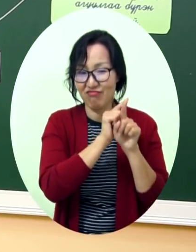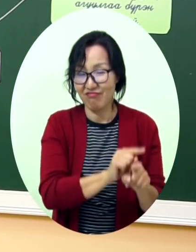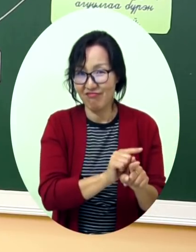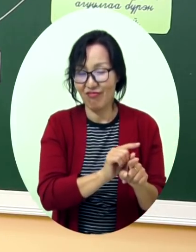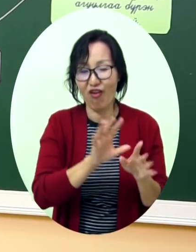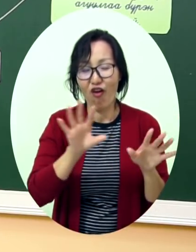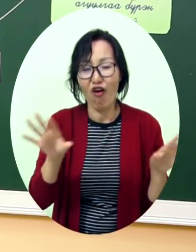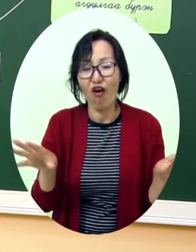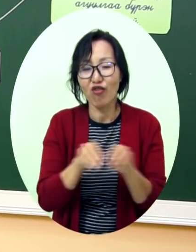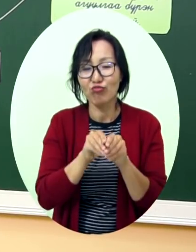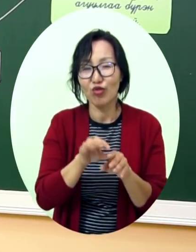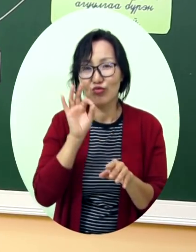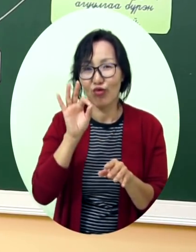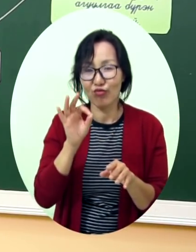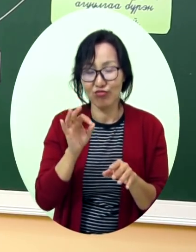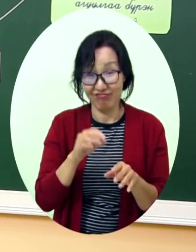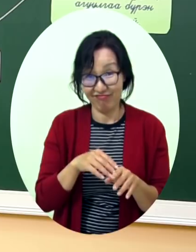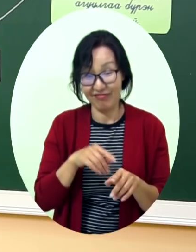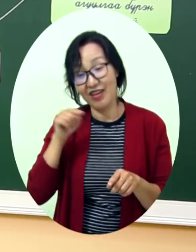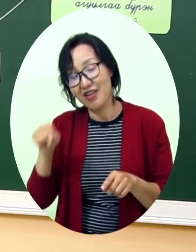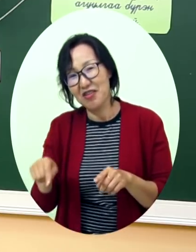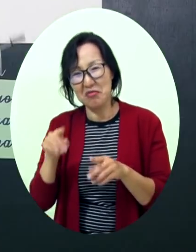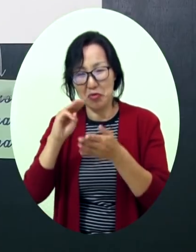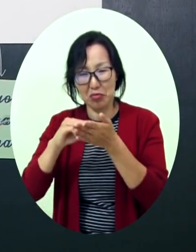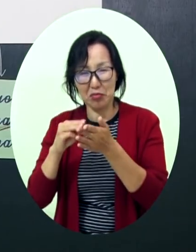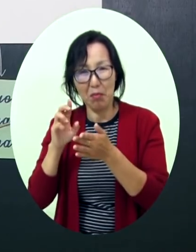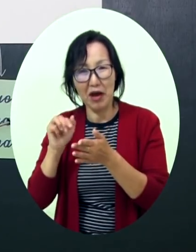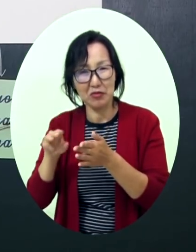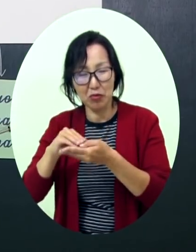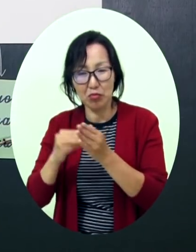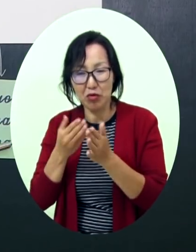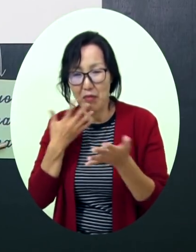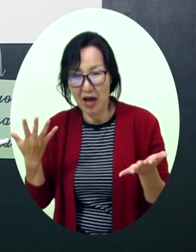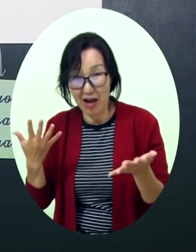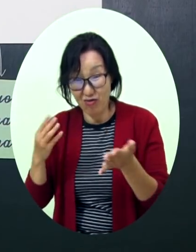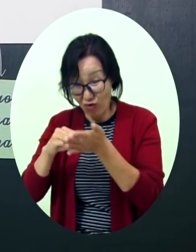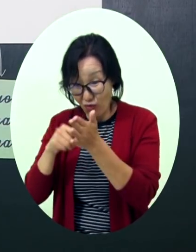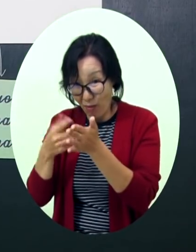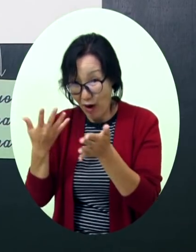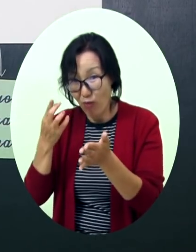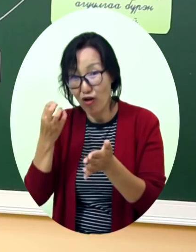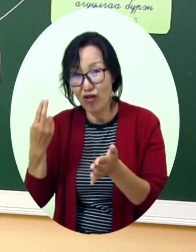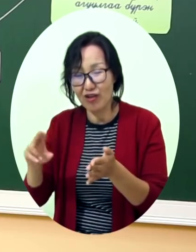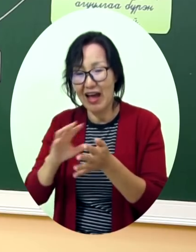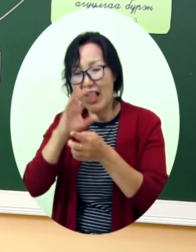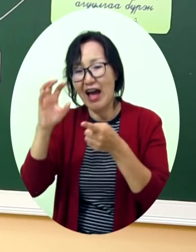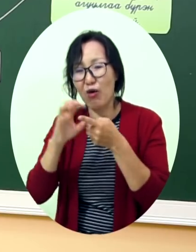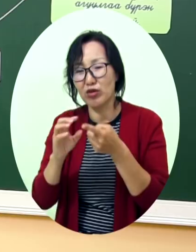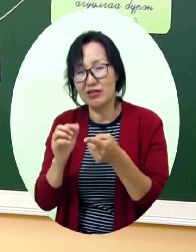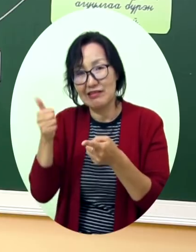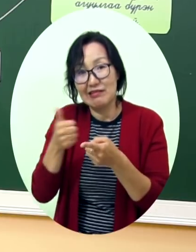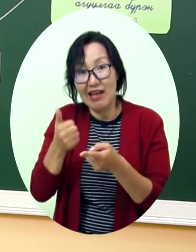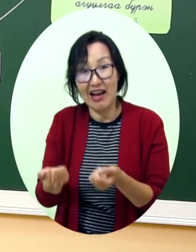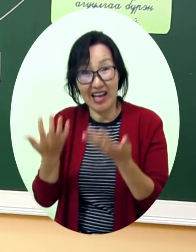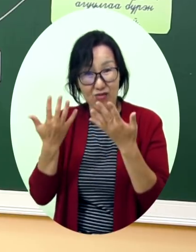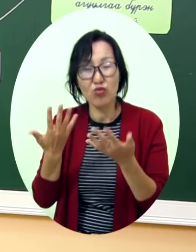хувьд оновчтой болсон бол сурагч Батын хувьд төлөвлөөгүй учраас агуулга бүрэн гараагүй, агуулга бүрэн гараагүй